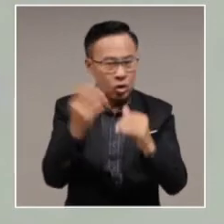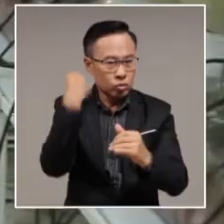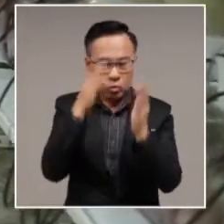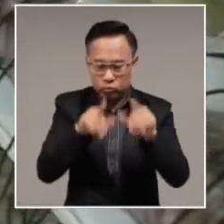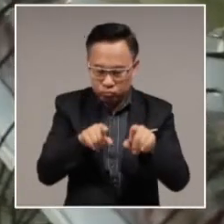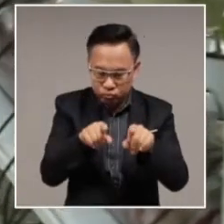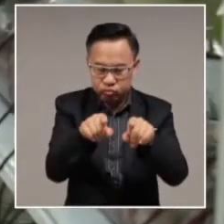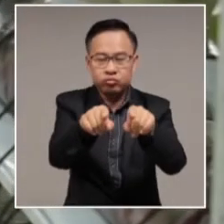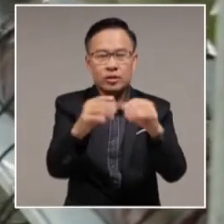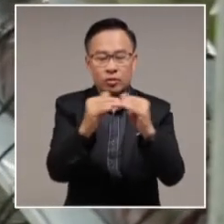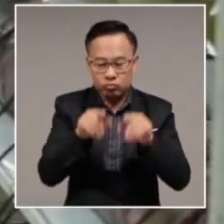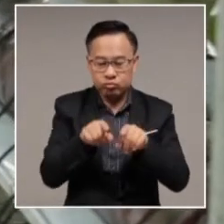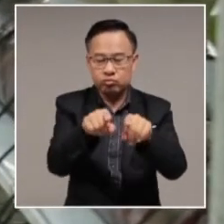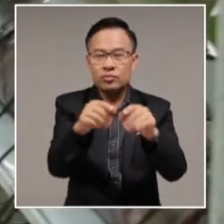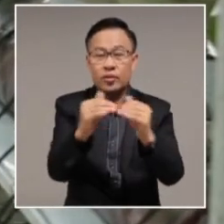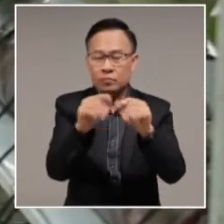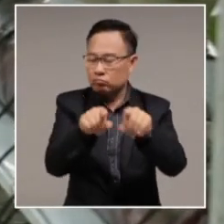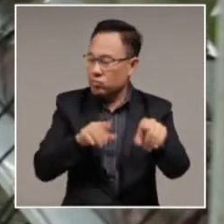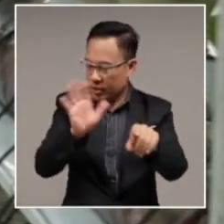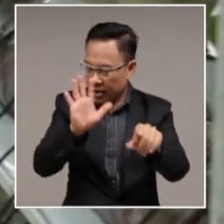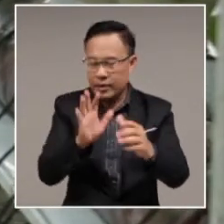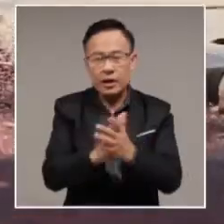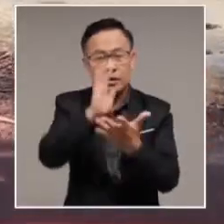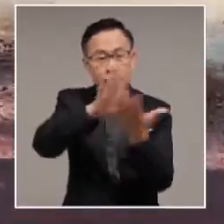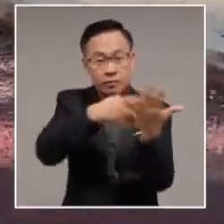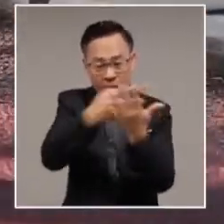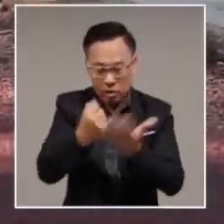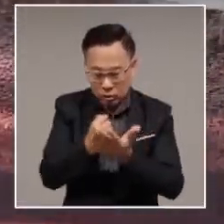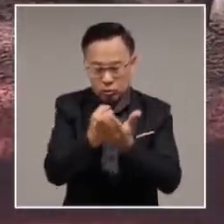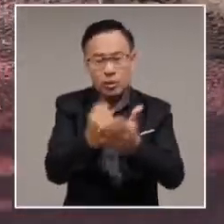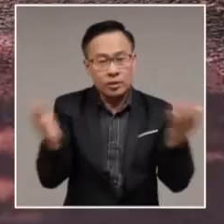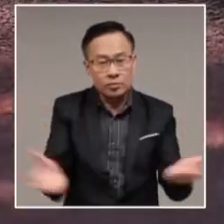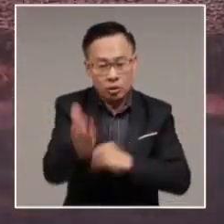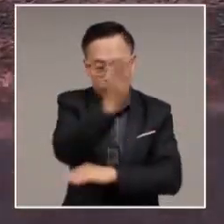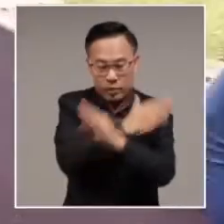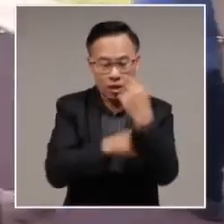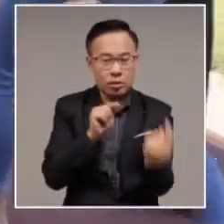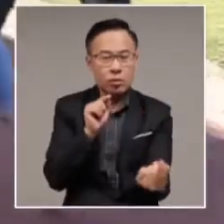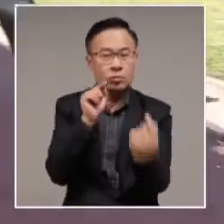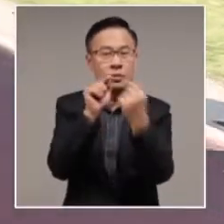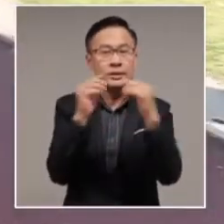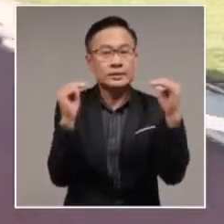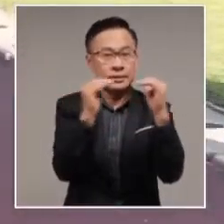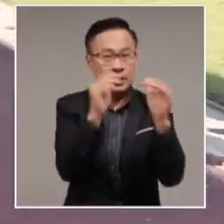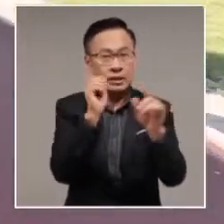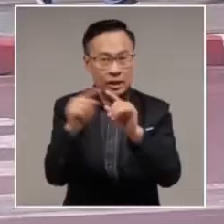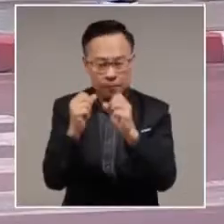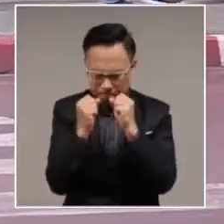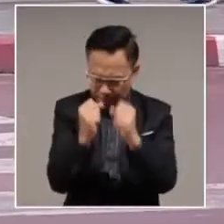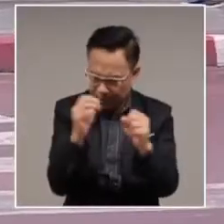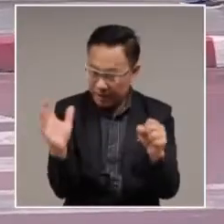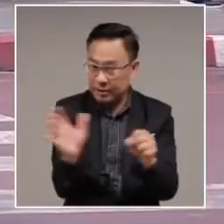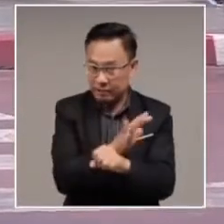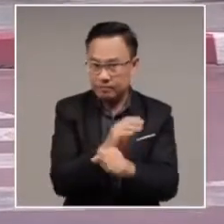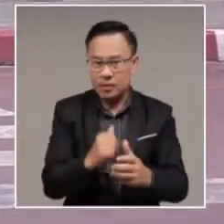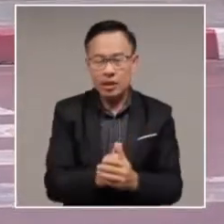โดยไม่ทิ้งใครไว้ข้างหลังนโยบายก็คือการที่เราจะต้องให้ผู้พิการทุกคนเนี่ยได้เข้าถึงสิทธิ์ให้ครบถ้วน